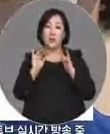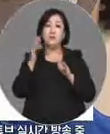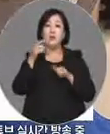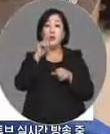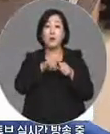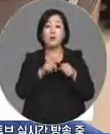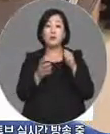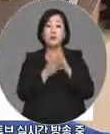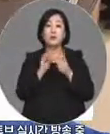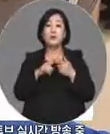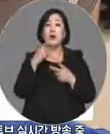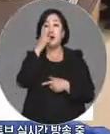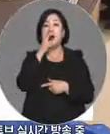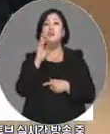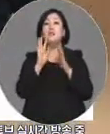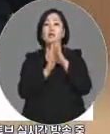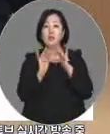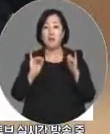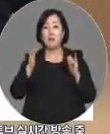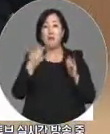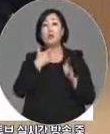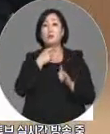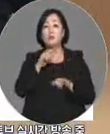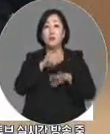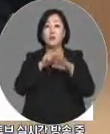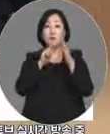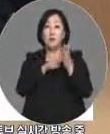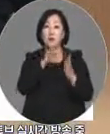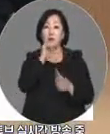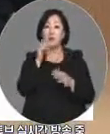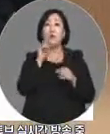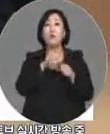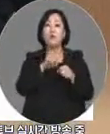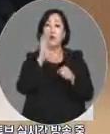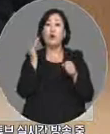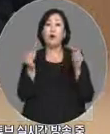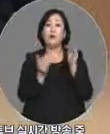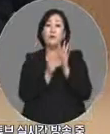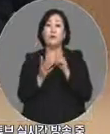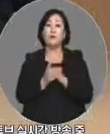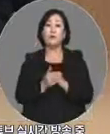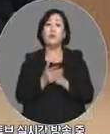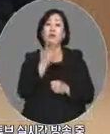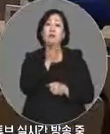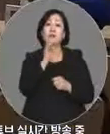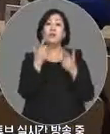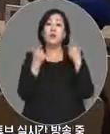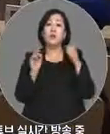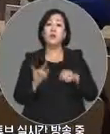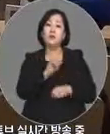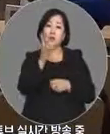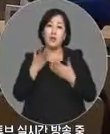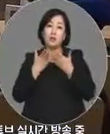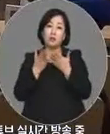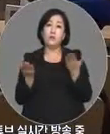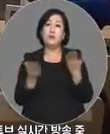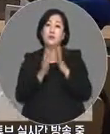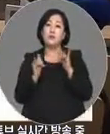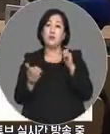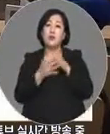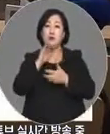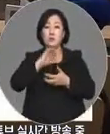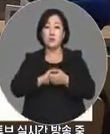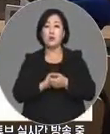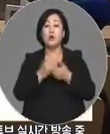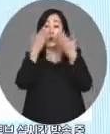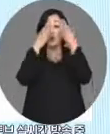했었지만 감리사를 하고 싶다는 목표를 일단 세웠고요. 이 씨처럼 현대중공업 그룹사 재직자 대상 정규 학위